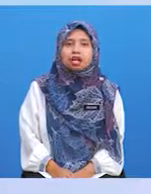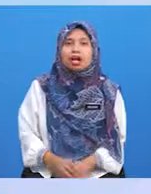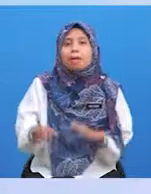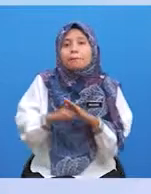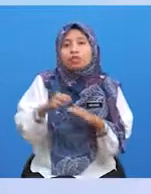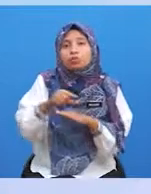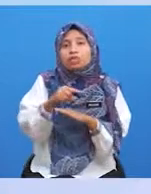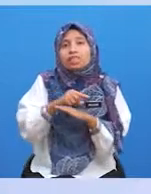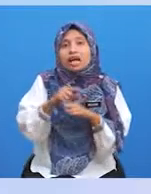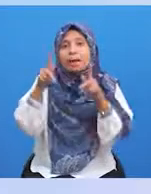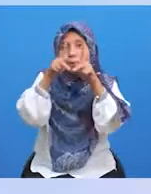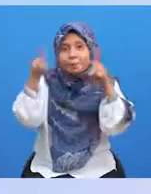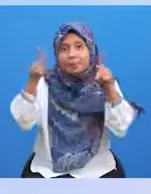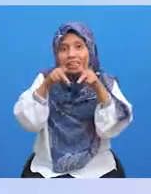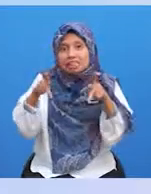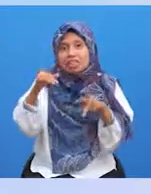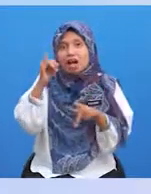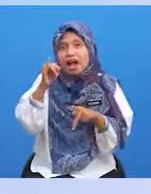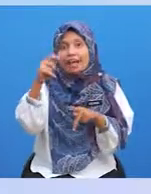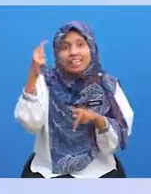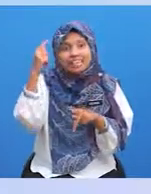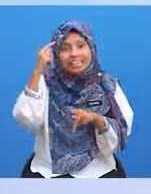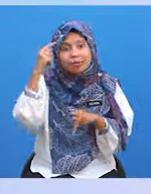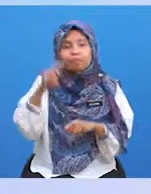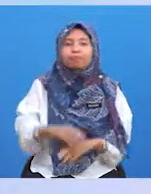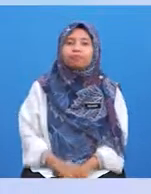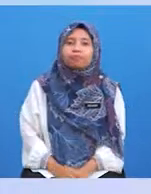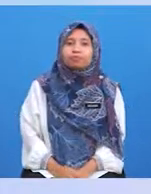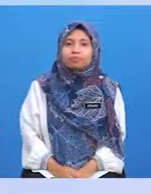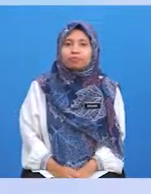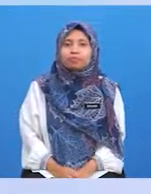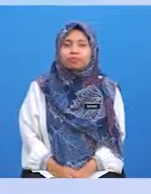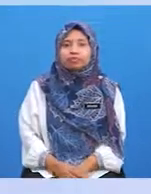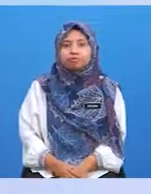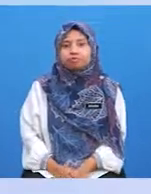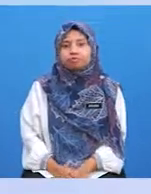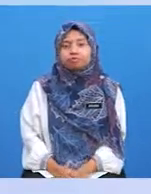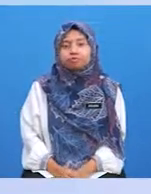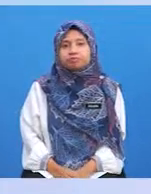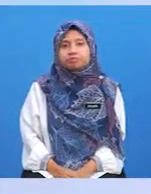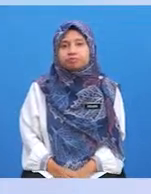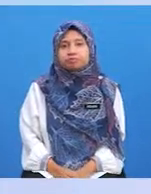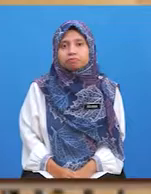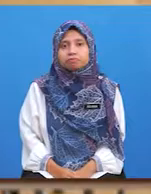cikgu. Peta aiting ya? Pandai. Menggunakan peta aiting.